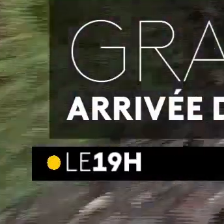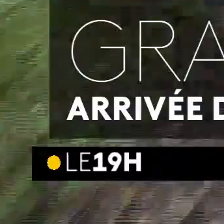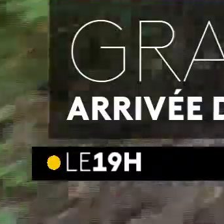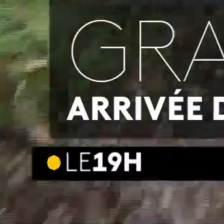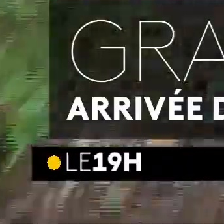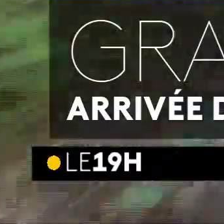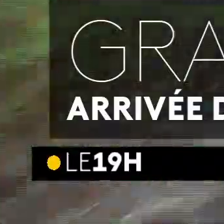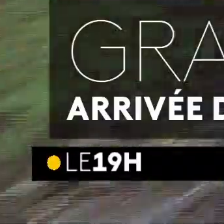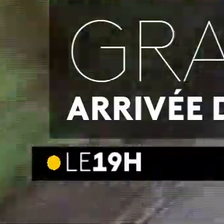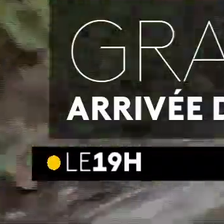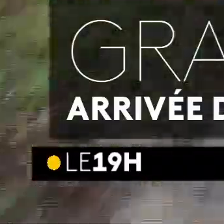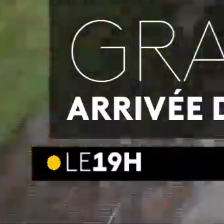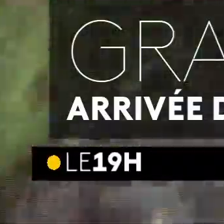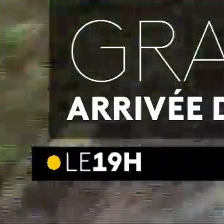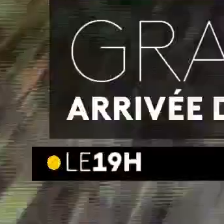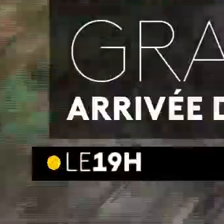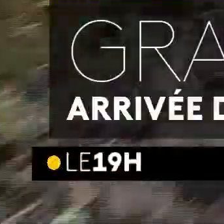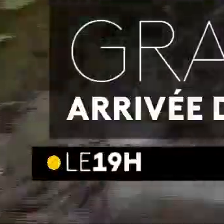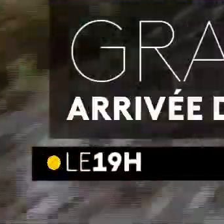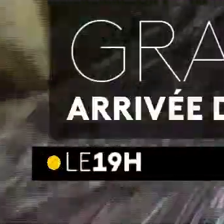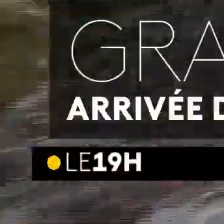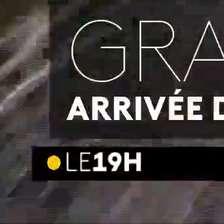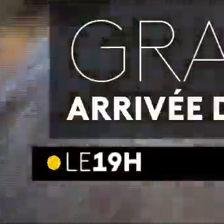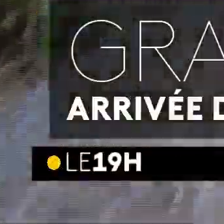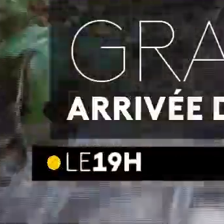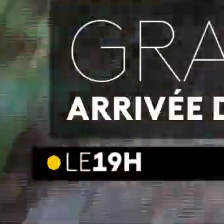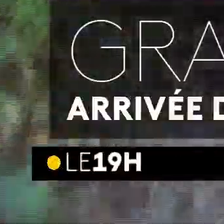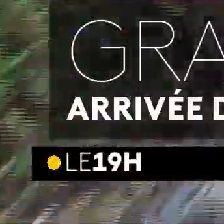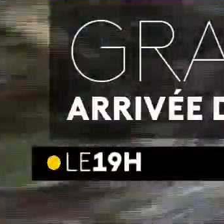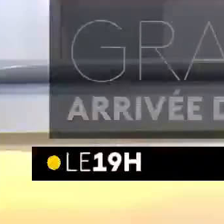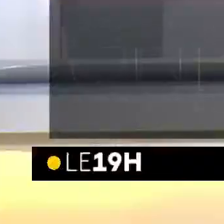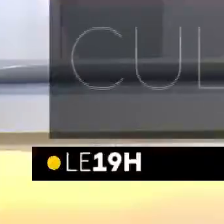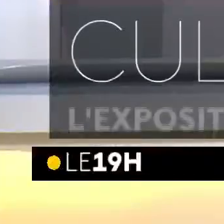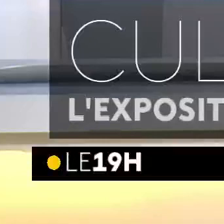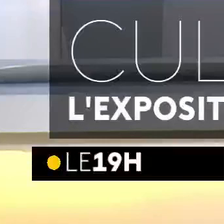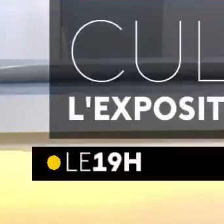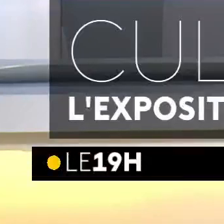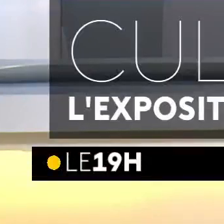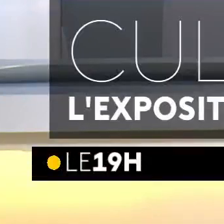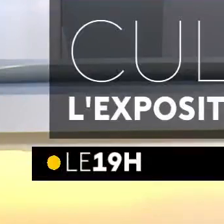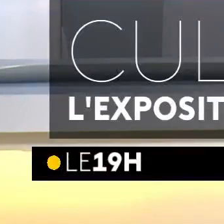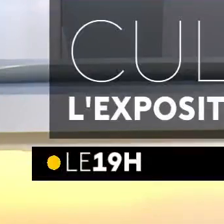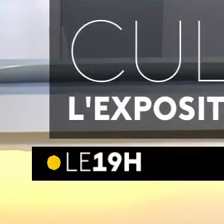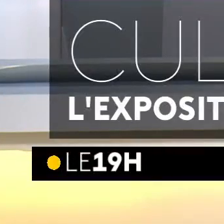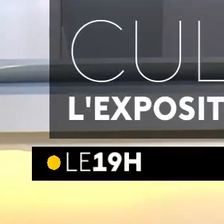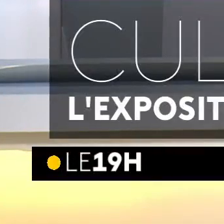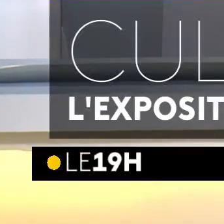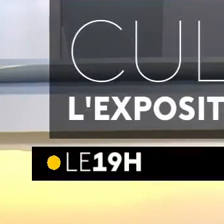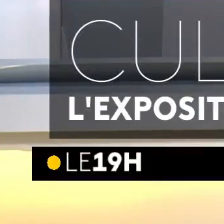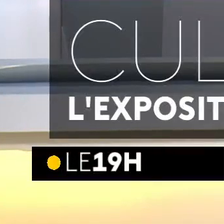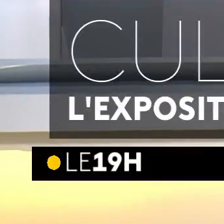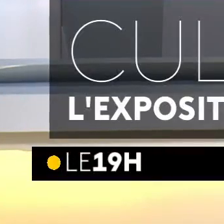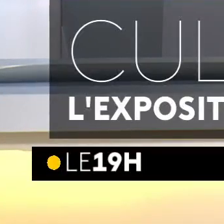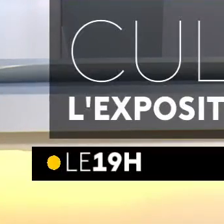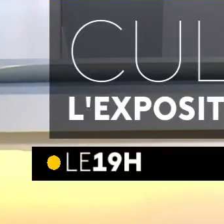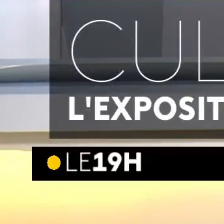raiders, l'ONF a réalisé d'importants travaux sur les sentiers. Et puis, comme chaque vendredi soir, nous retrouverons Sigrid Chan-Kaibon pour